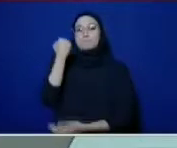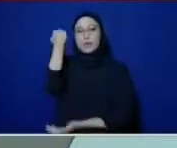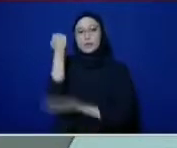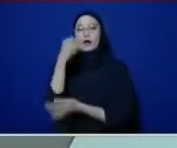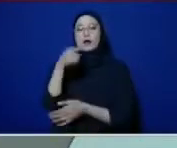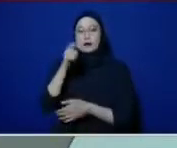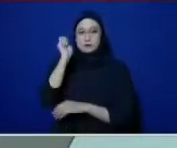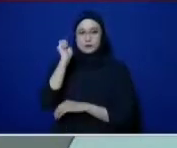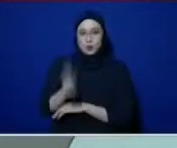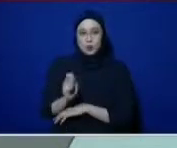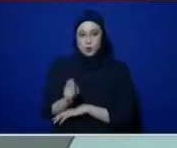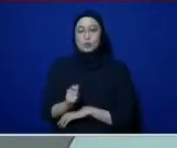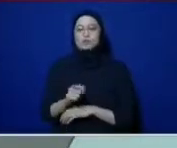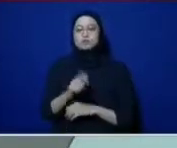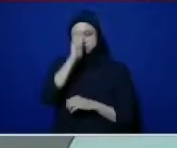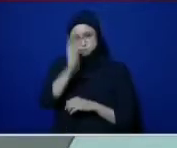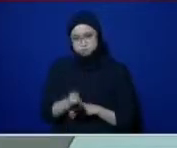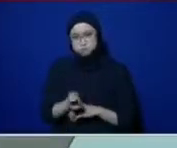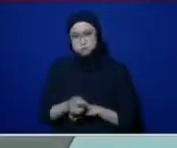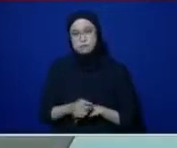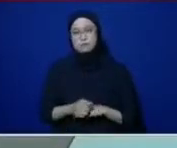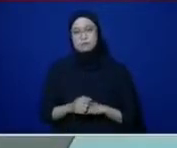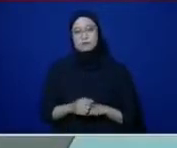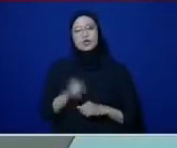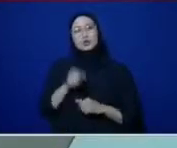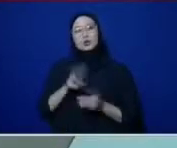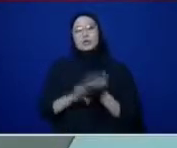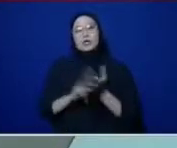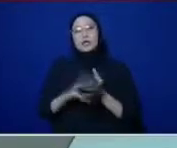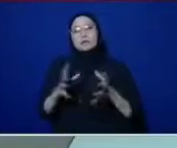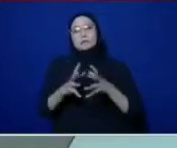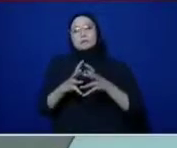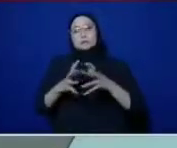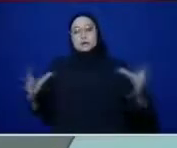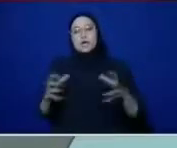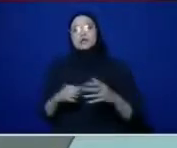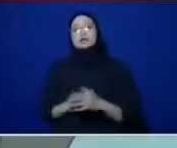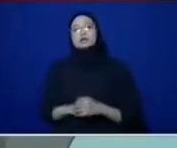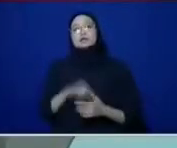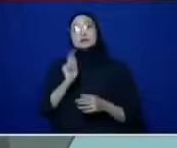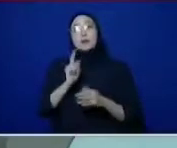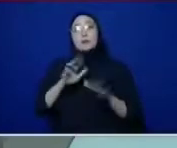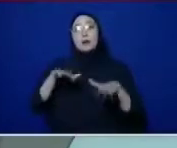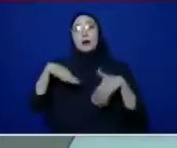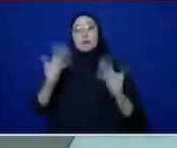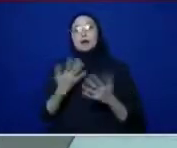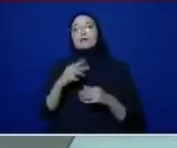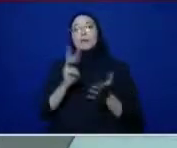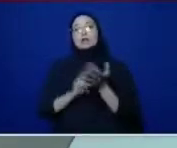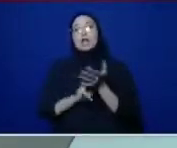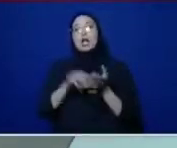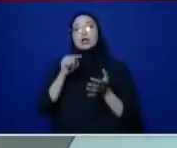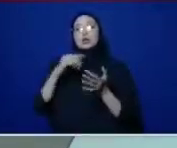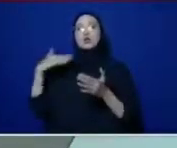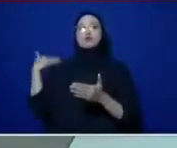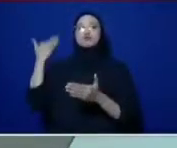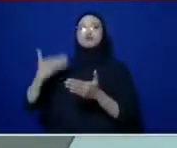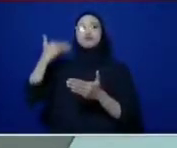menjadi besar karena pemerintah manapun mewarisi persoalan yang sudah berjalan sekian puluh tahun.